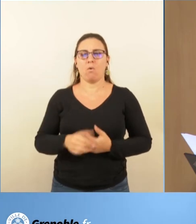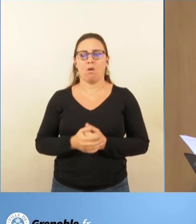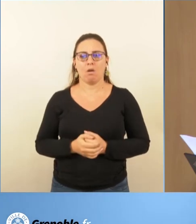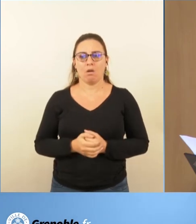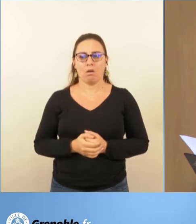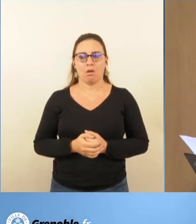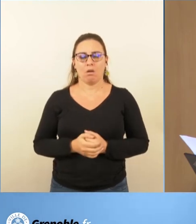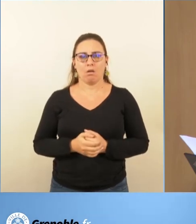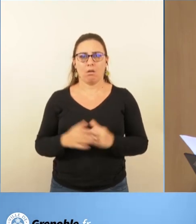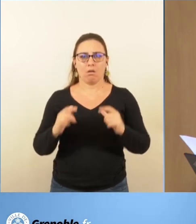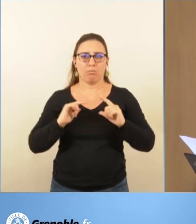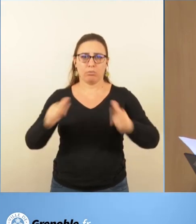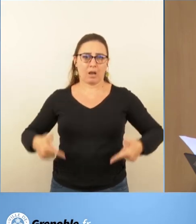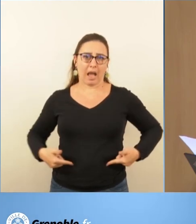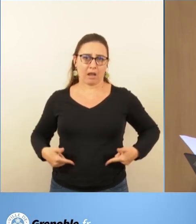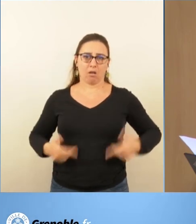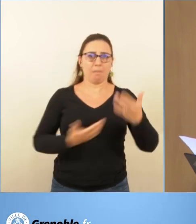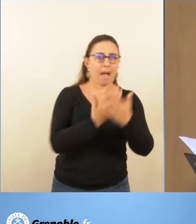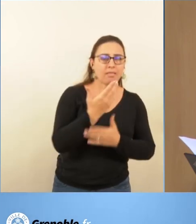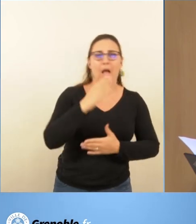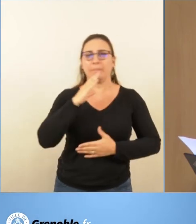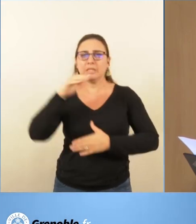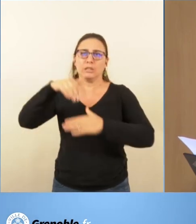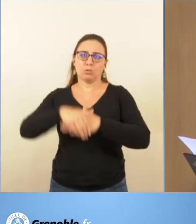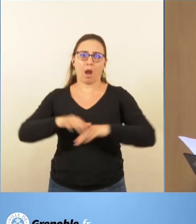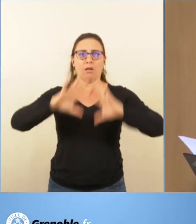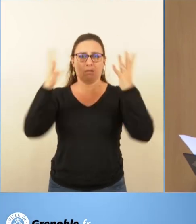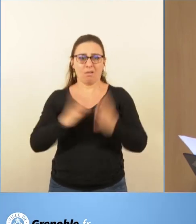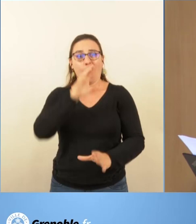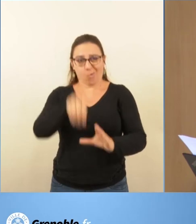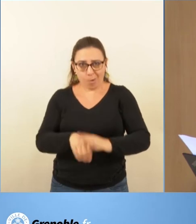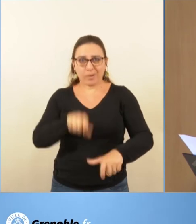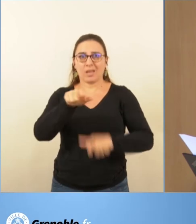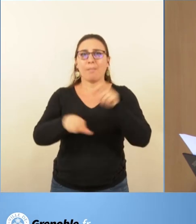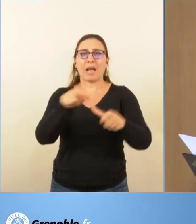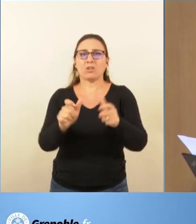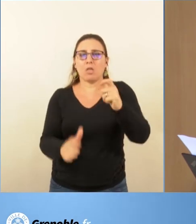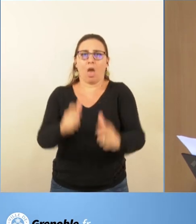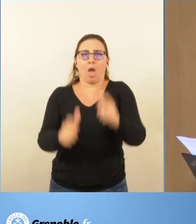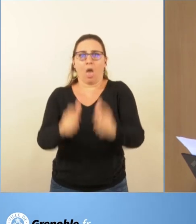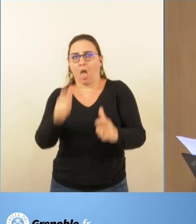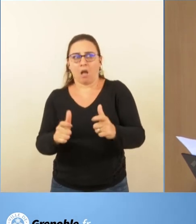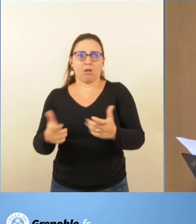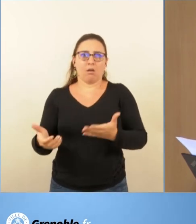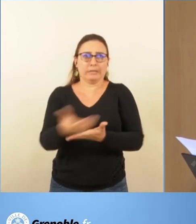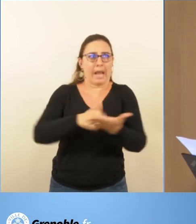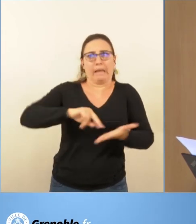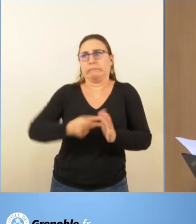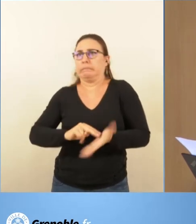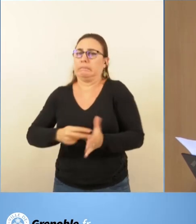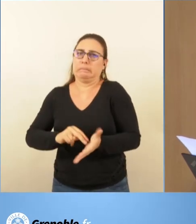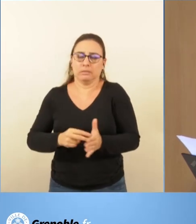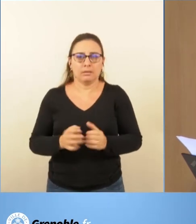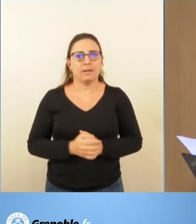de tout l'accueil périscolaire y compris aux familles en situation de précarité c'est important de le rappeler et vous avez